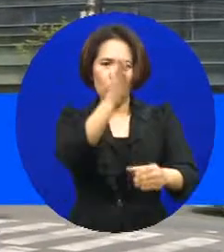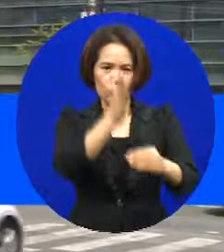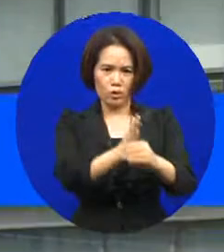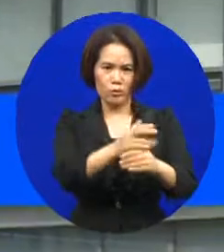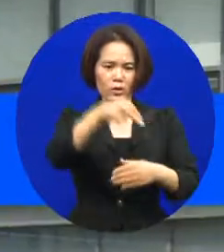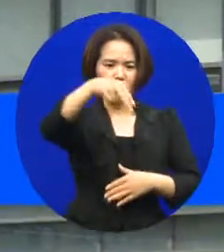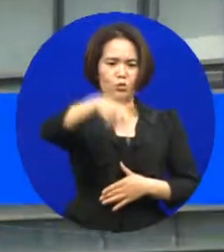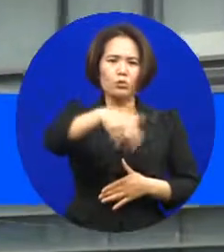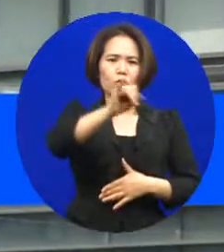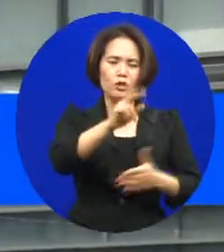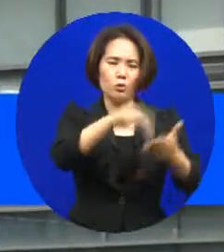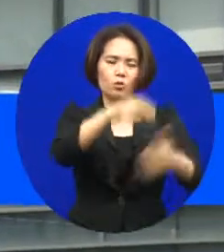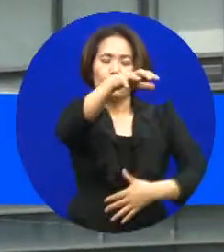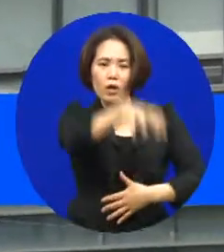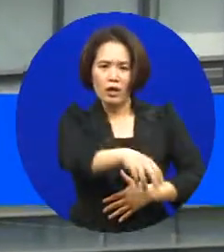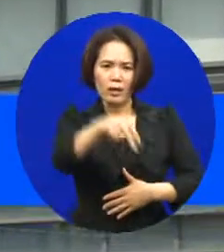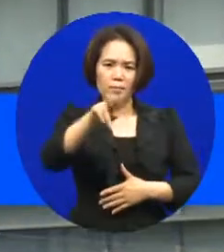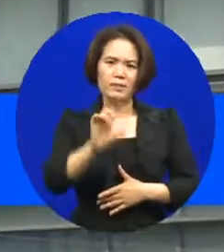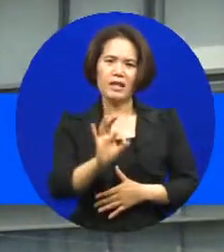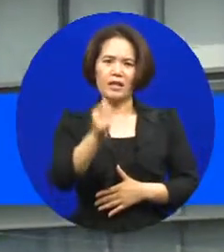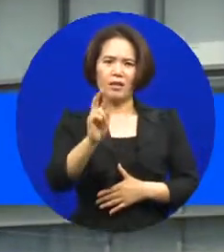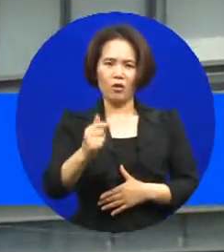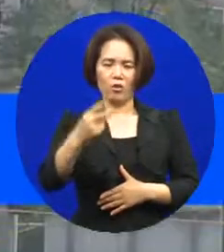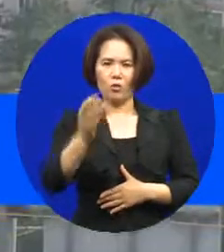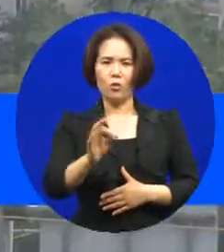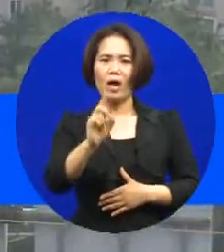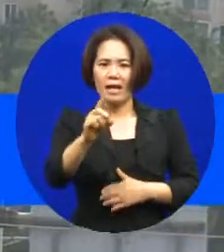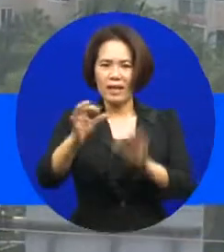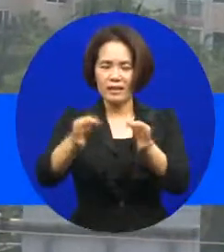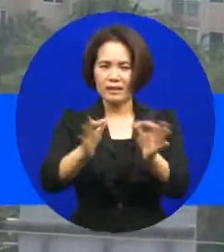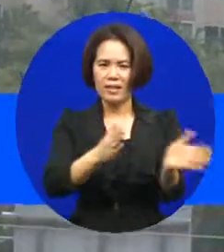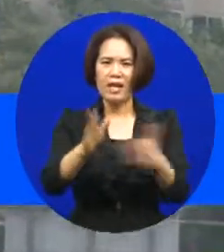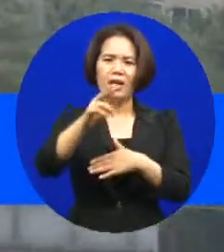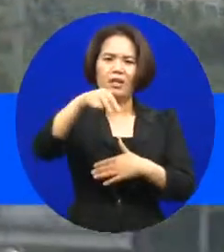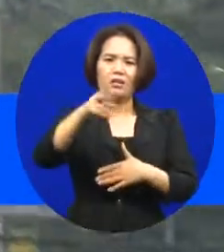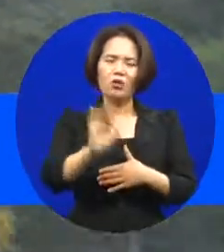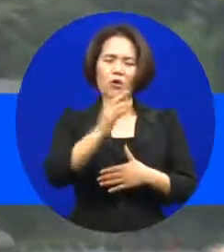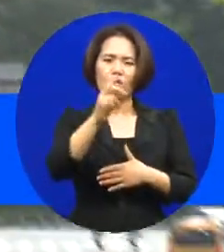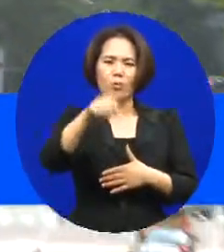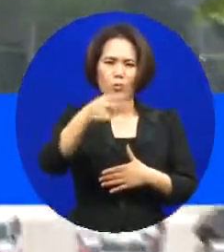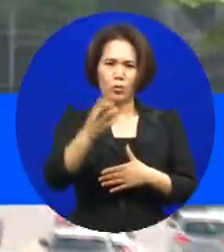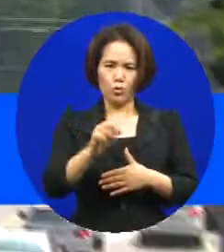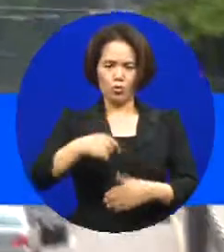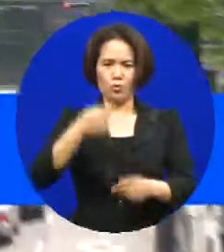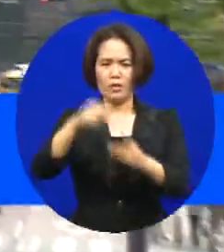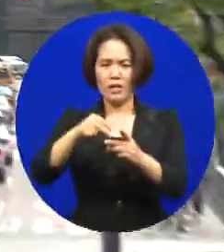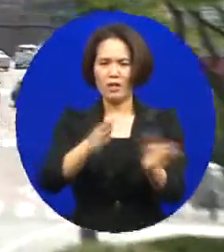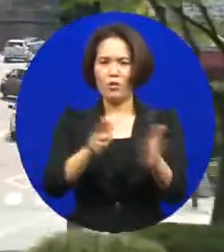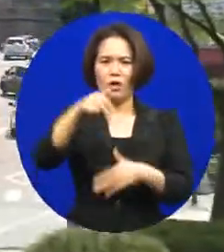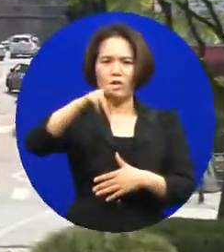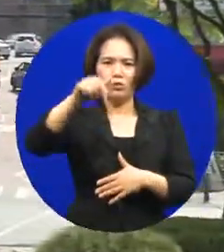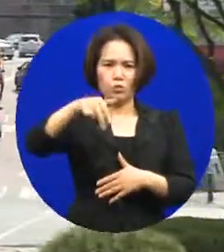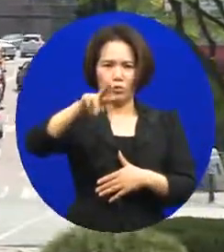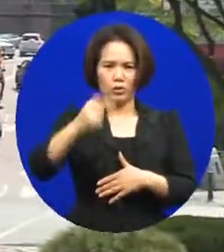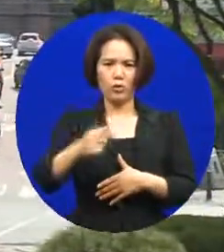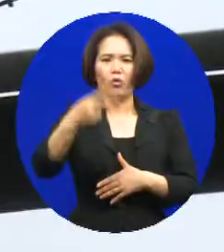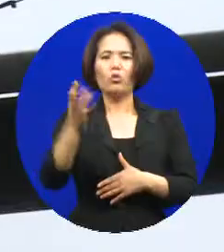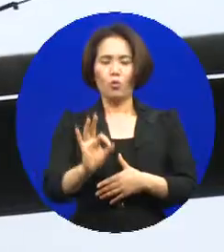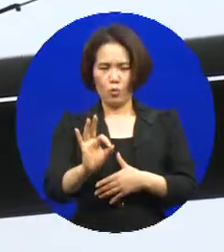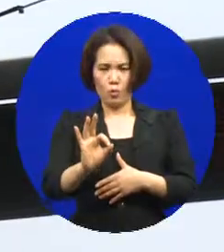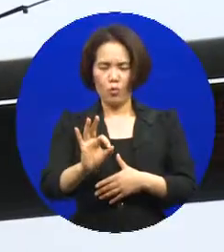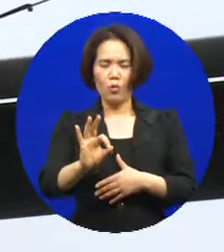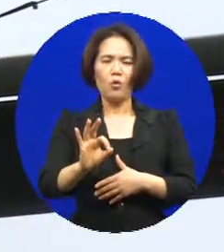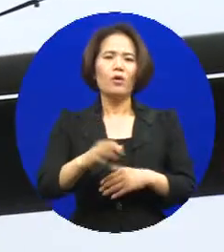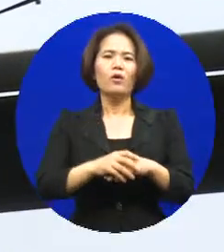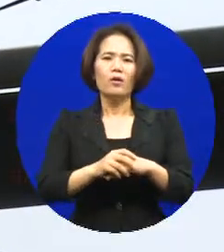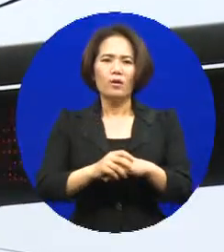도심지로 수지 도서관 앞, 상현동 하나은행 앞, 성복동 주민센터와 죽전고 앞 등이며 상현 레스피아 앞